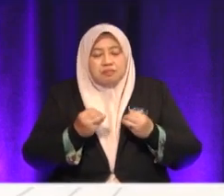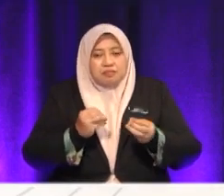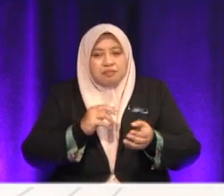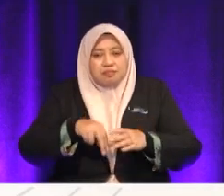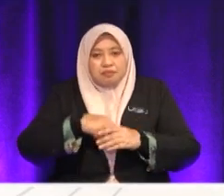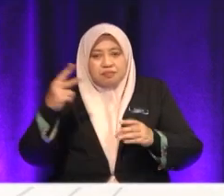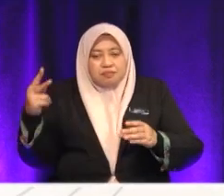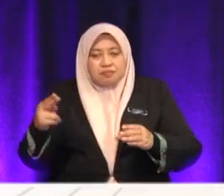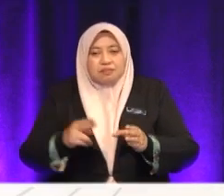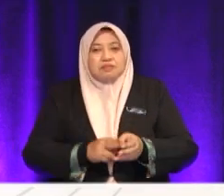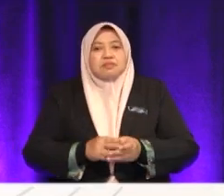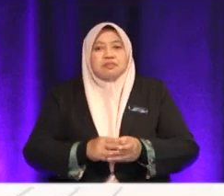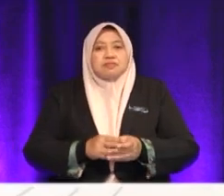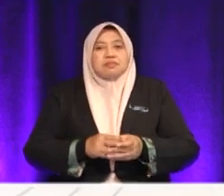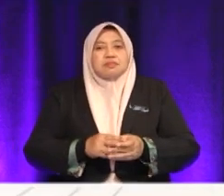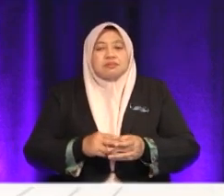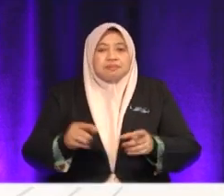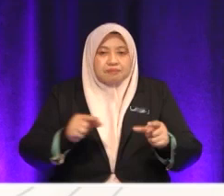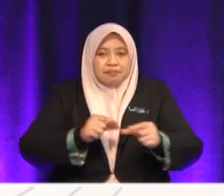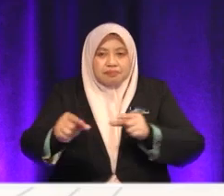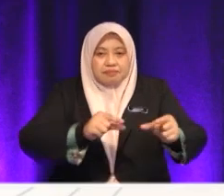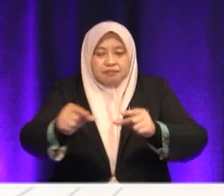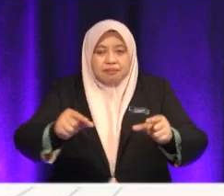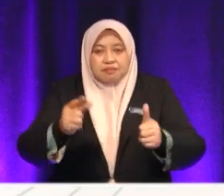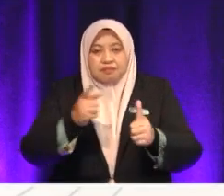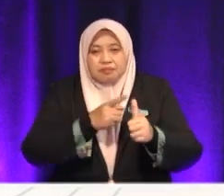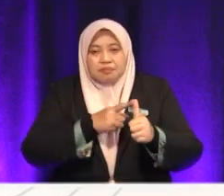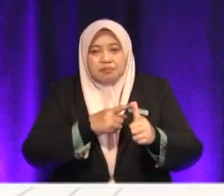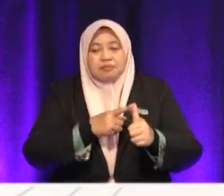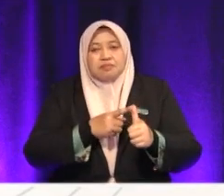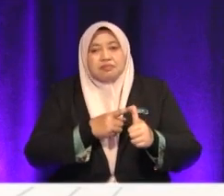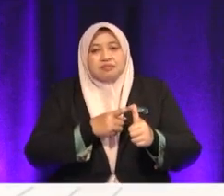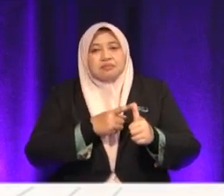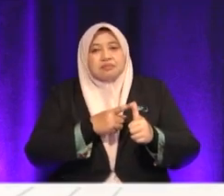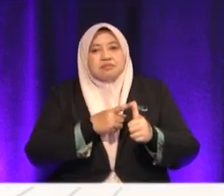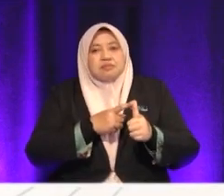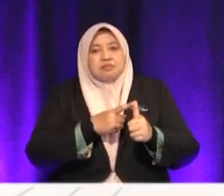ke Rawa tadi tuh nah yang pertama buat apa